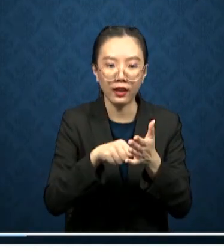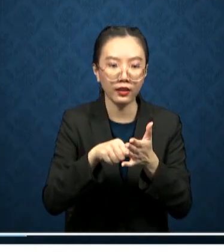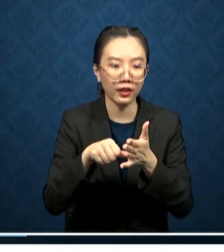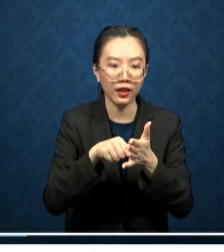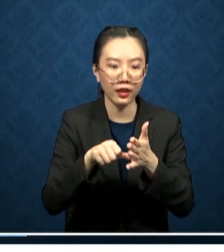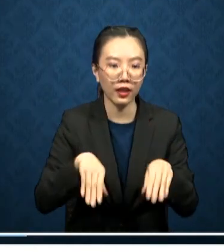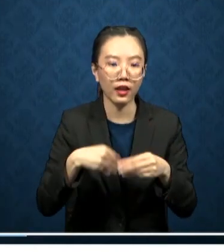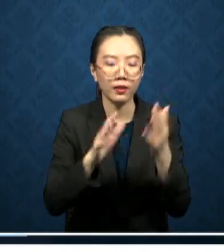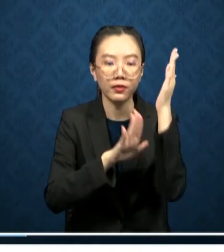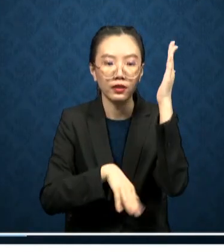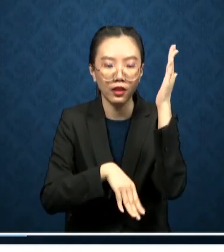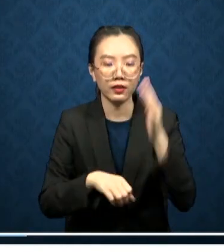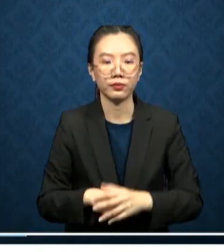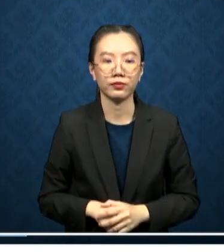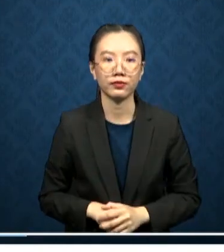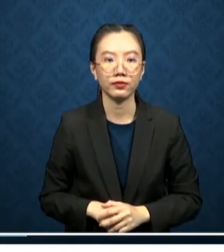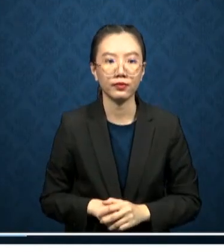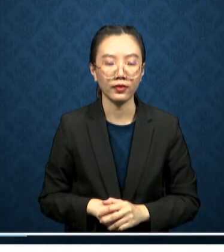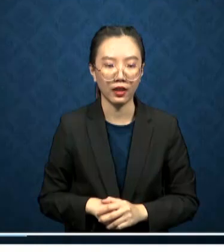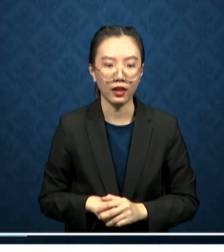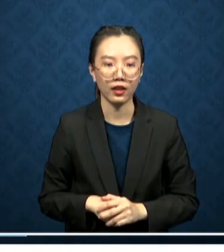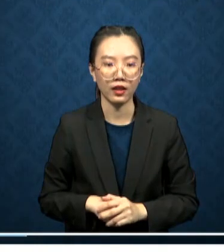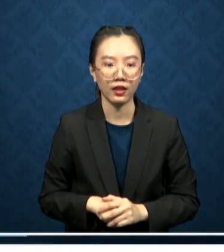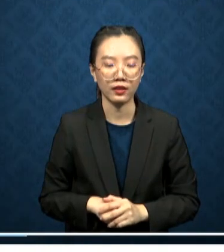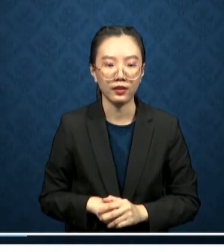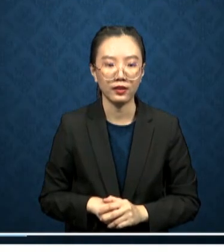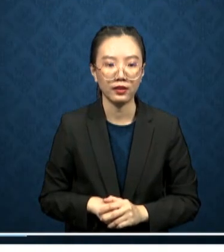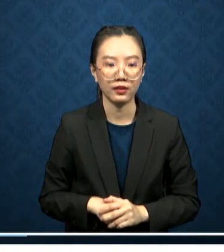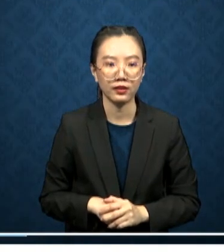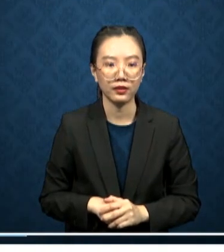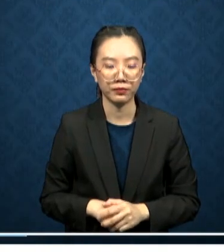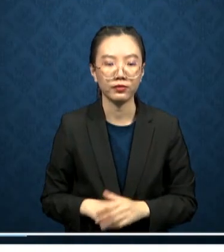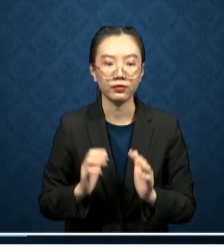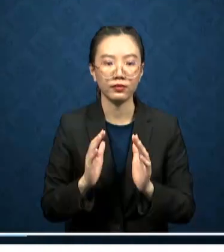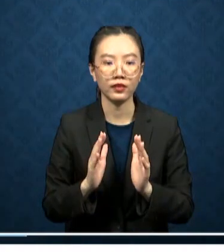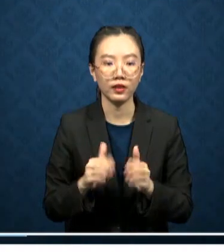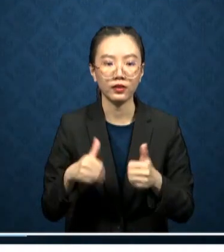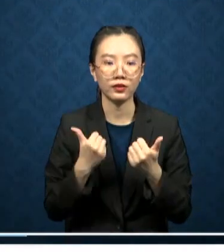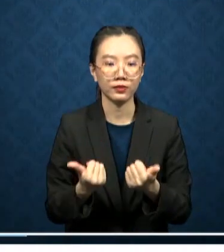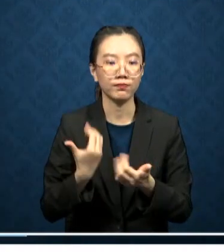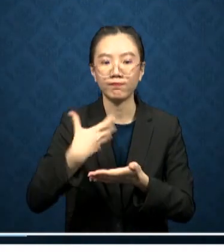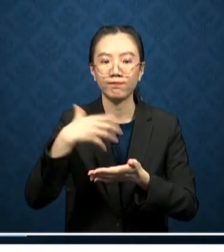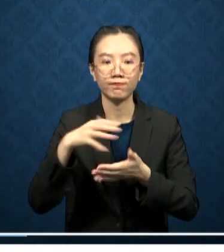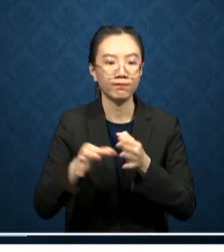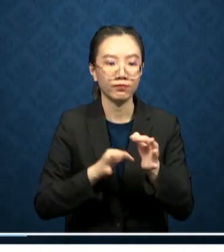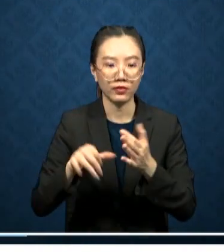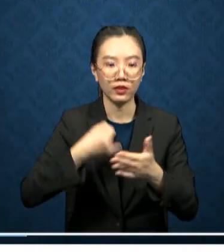พากใต้และกลับมาเป็ฝายลุกในทสุด ขบผมขออย่าจ โจบการชิจแง พีกษทครับอาจสภพดทาย